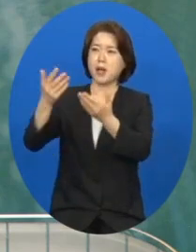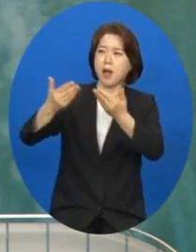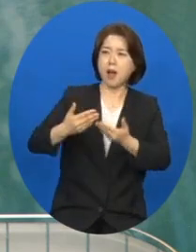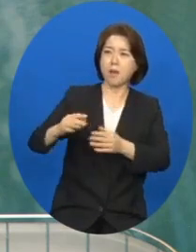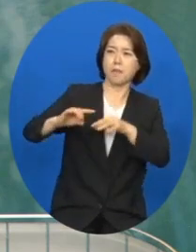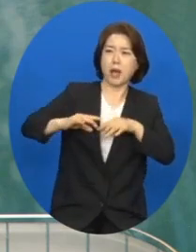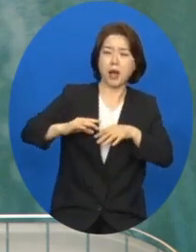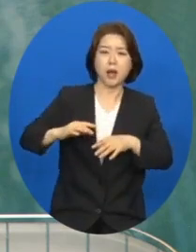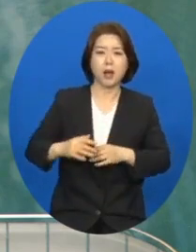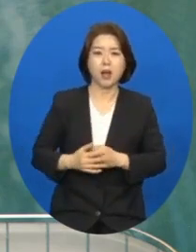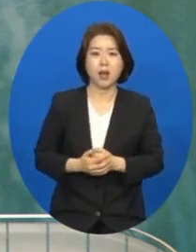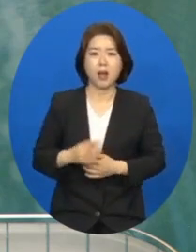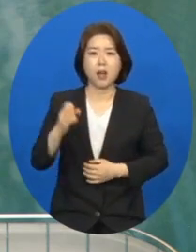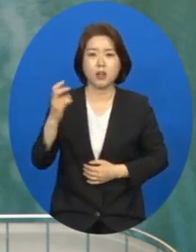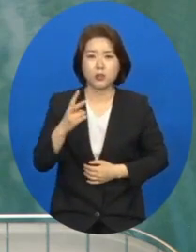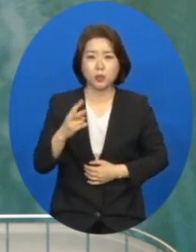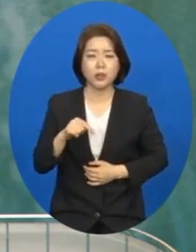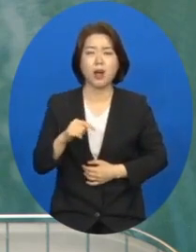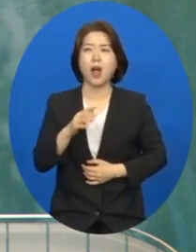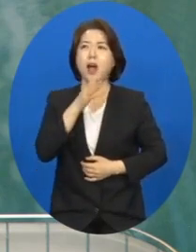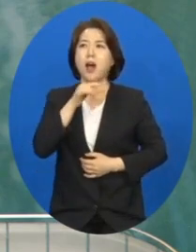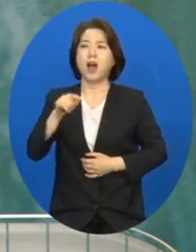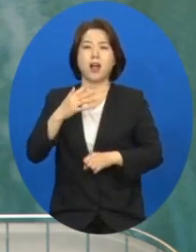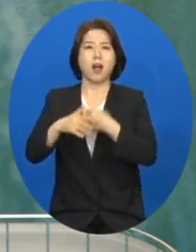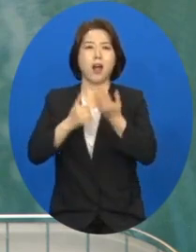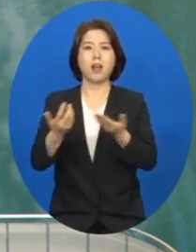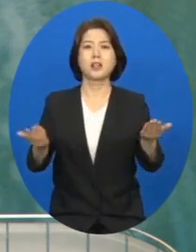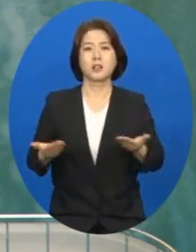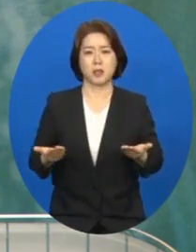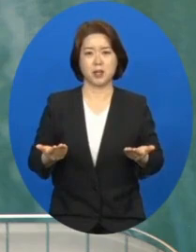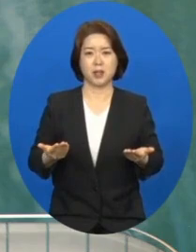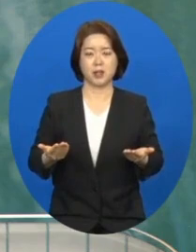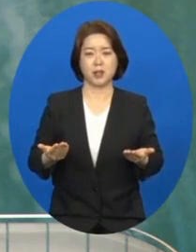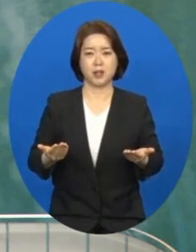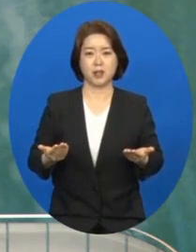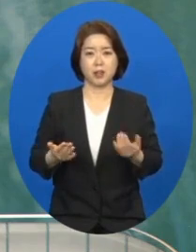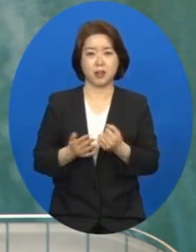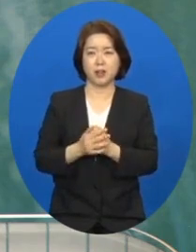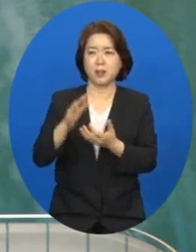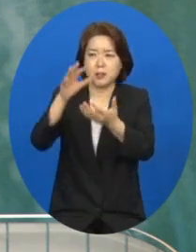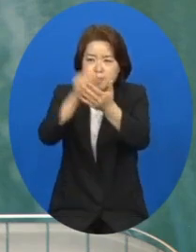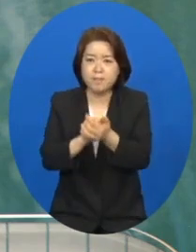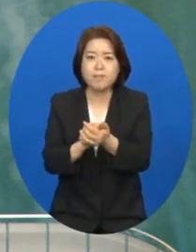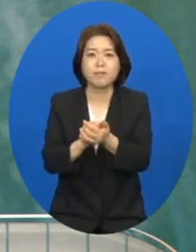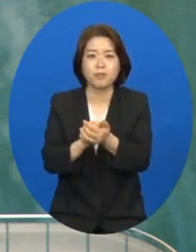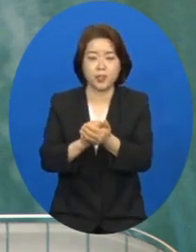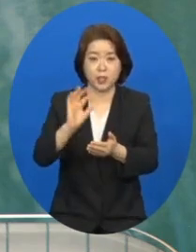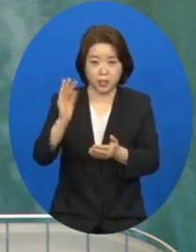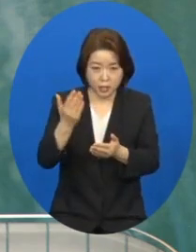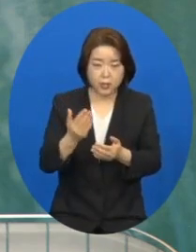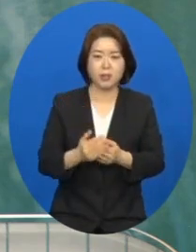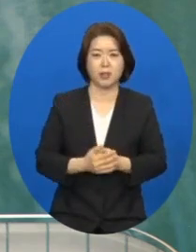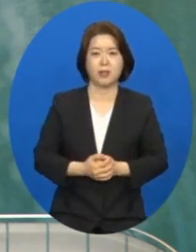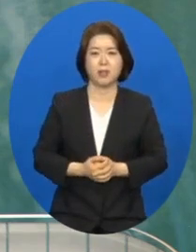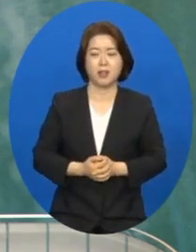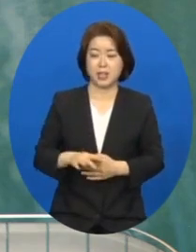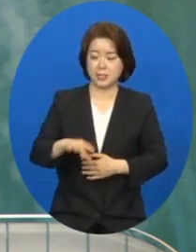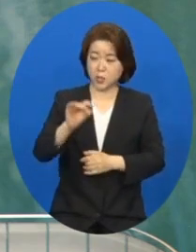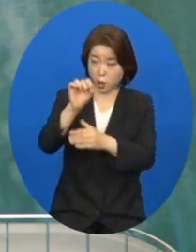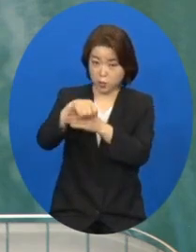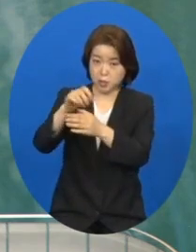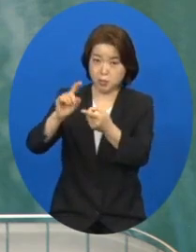주어져도 이게 하나님이 하신 것이구나. 그러면 그걸 붙잡아야 되는 거예요. 첫 열매에